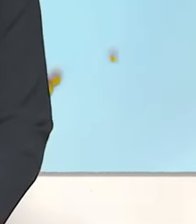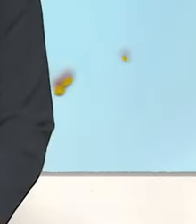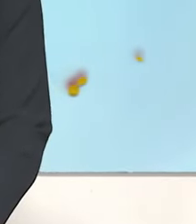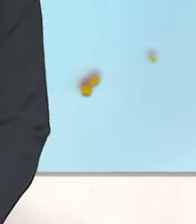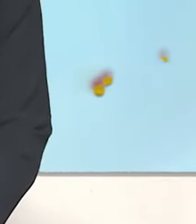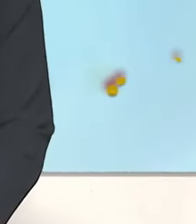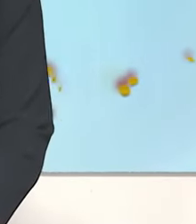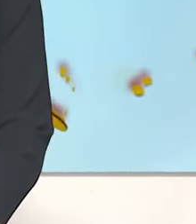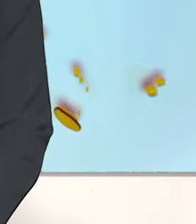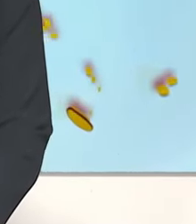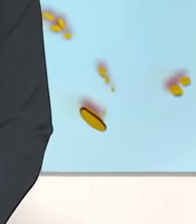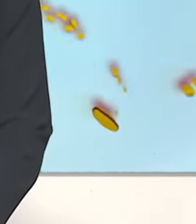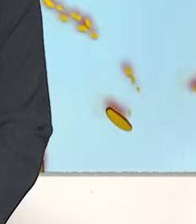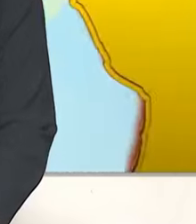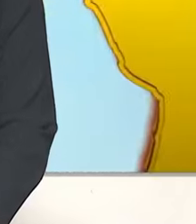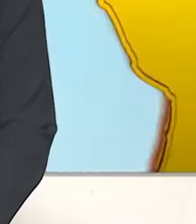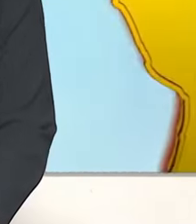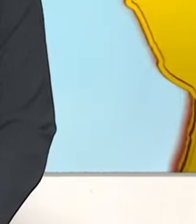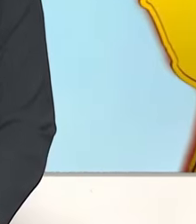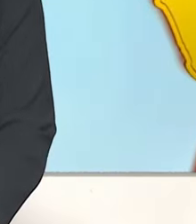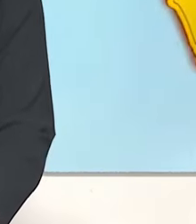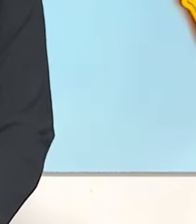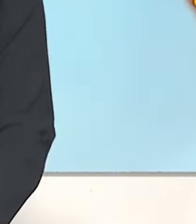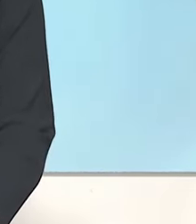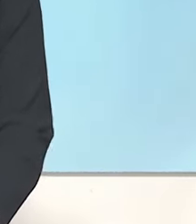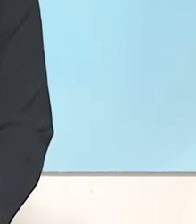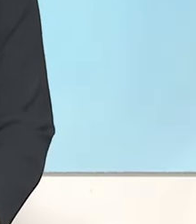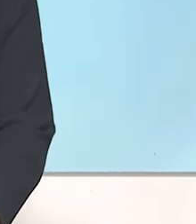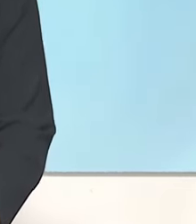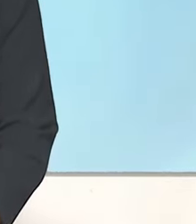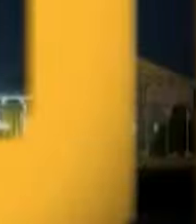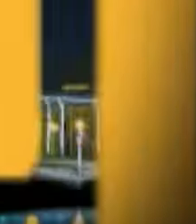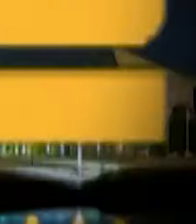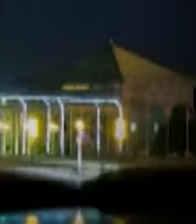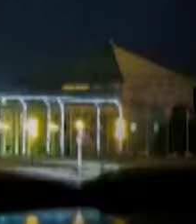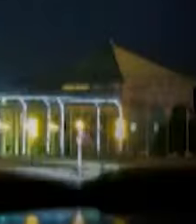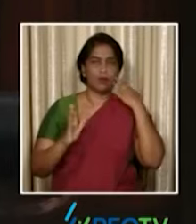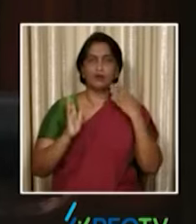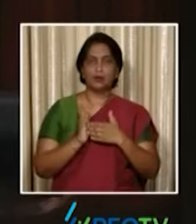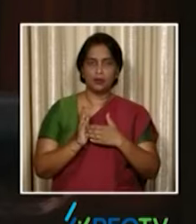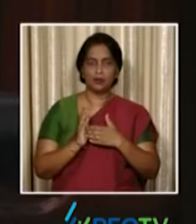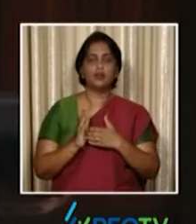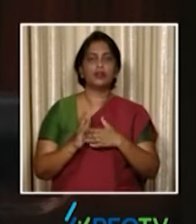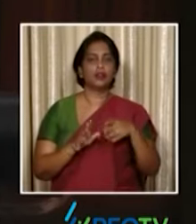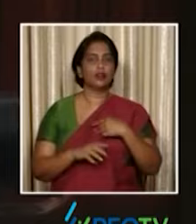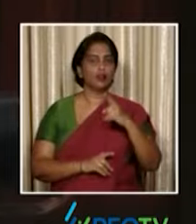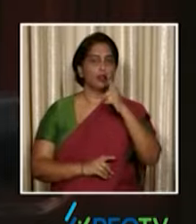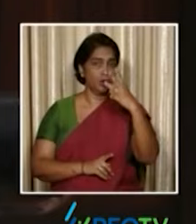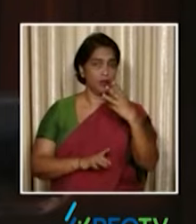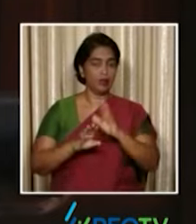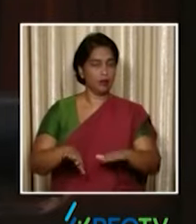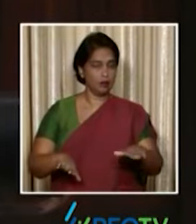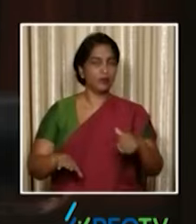ඊයේ පාර්ලිමේන්තුවේදී අදහස් දක්වමිනුයි ඒ ඇතුළු පාර්ලිමේන්තුව වෙතයි දැන් අවධානය තුනෙන් එකක් මේ රටේ